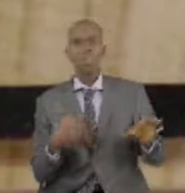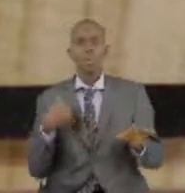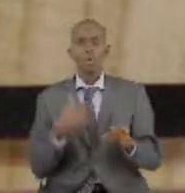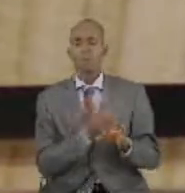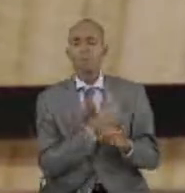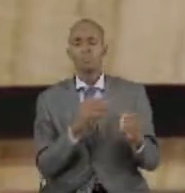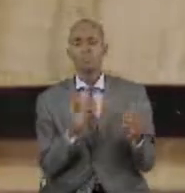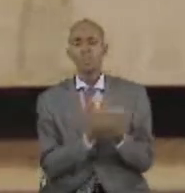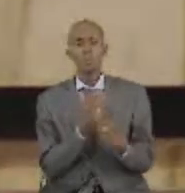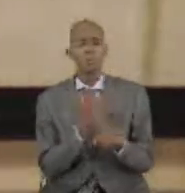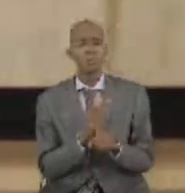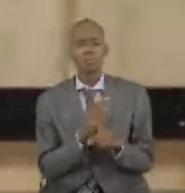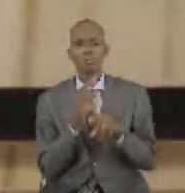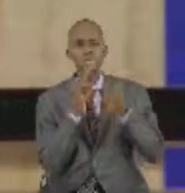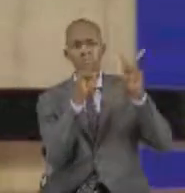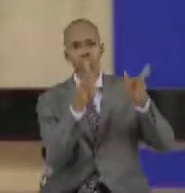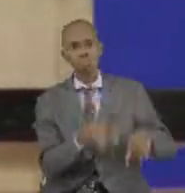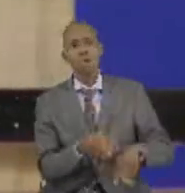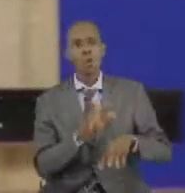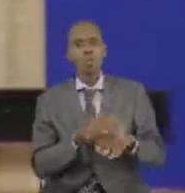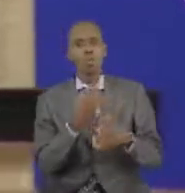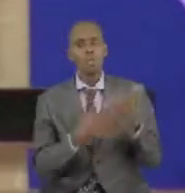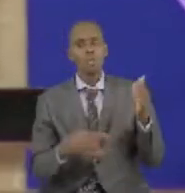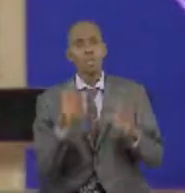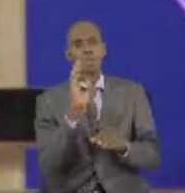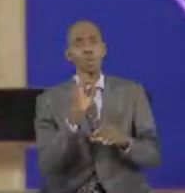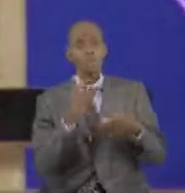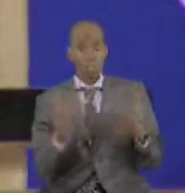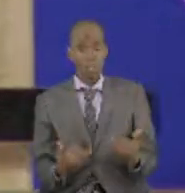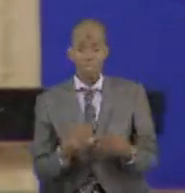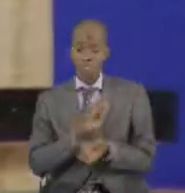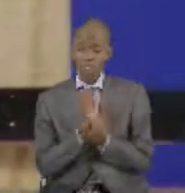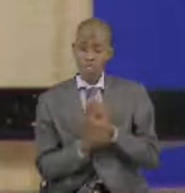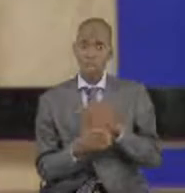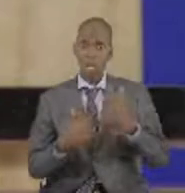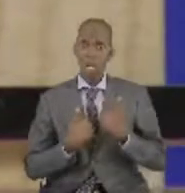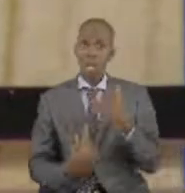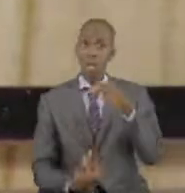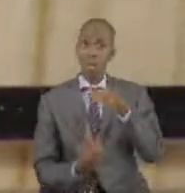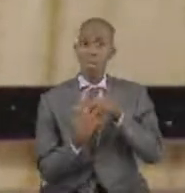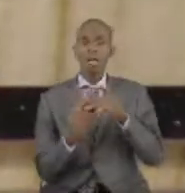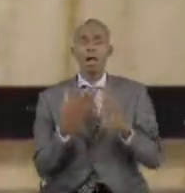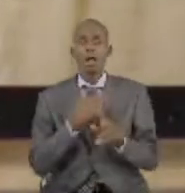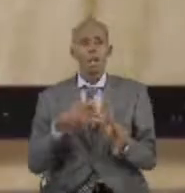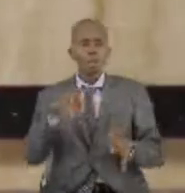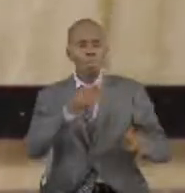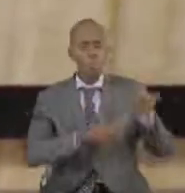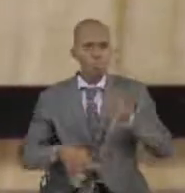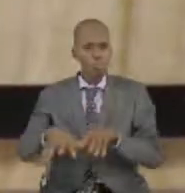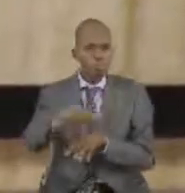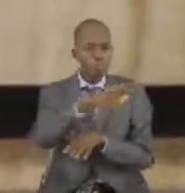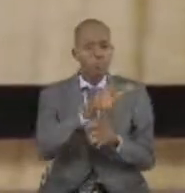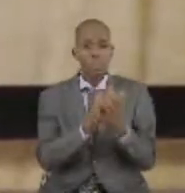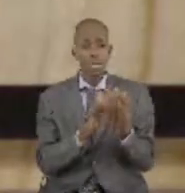avons jeté nous avons jeté en lambeaux là mais ça amène à la nouvelle vie arriver maintenant ces gens là qui nous